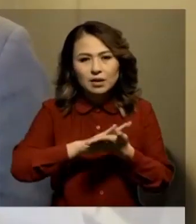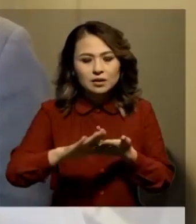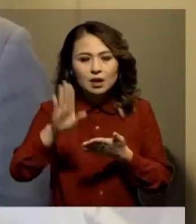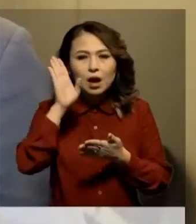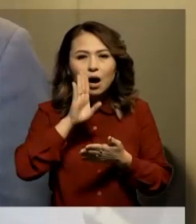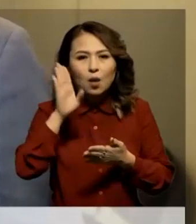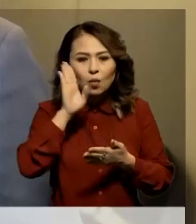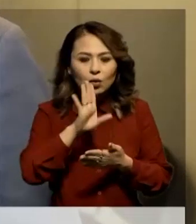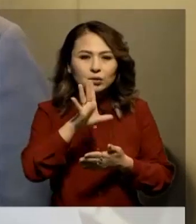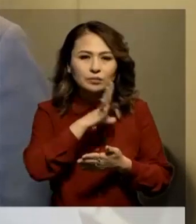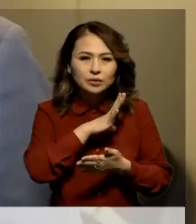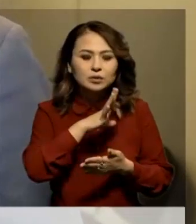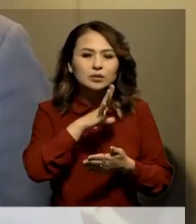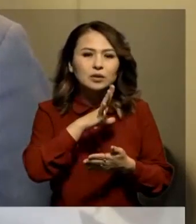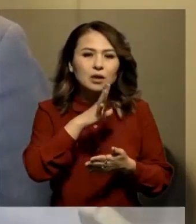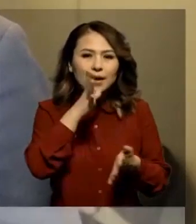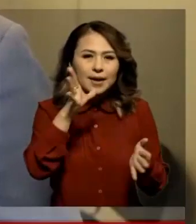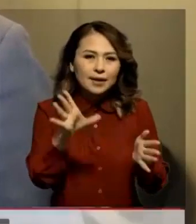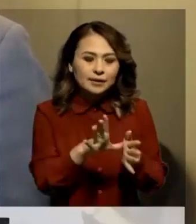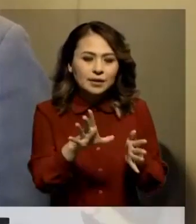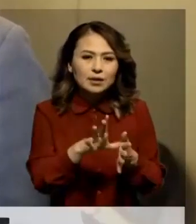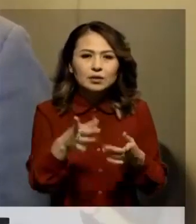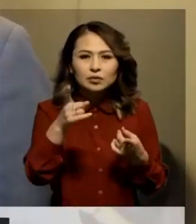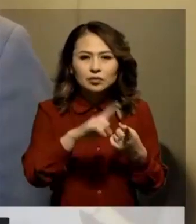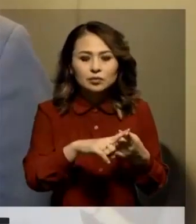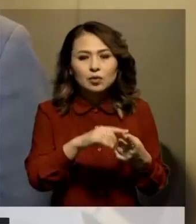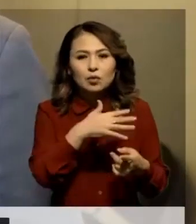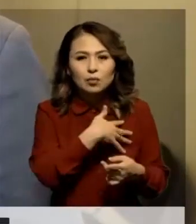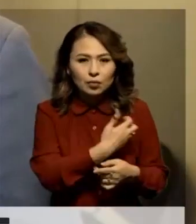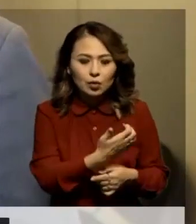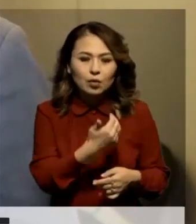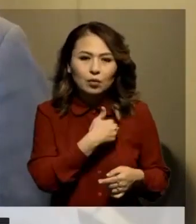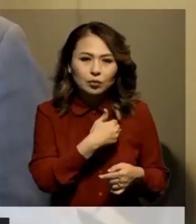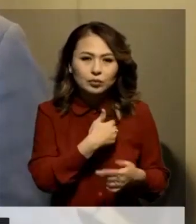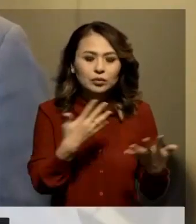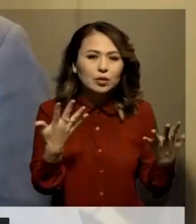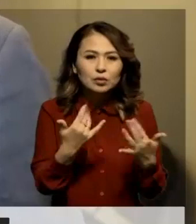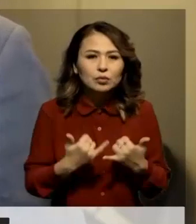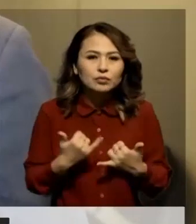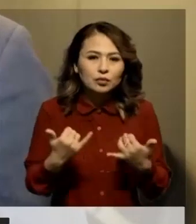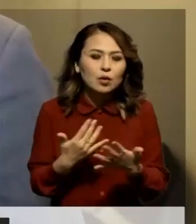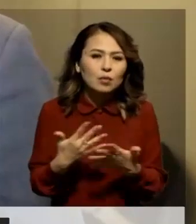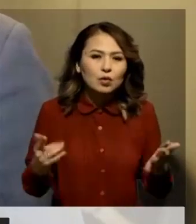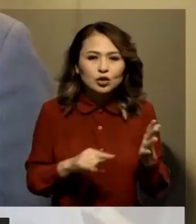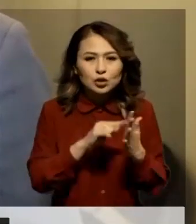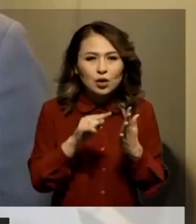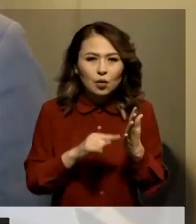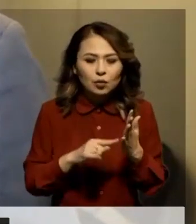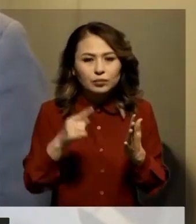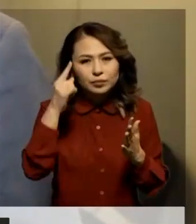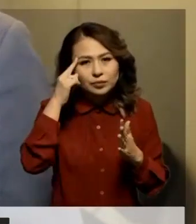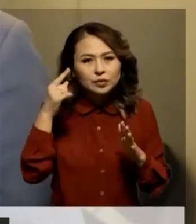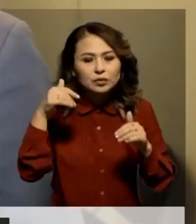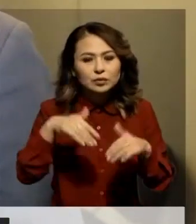жасыл энергия және ақылды қалалар бағытында жұмыс істеуге қызығушылығымыз зор. Бұған қандай басымдықтар беріліп жатқаны туралы сұрақ қойып, тұшымды